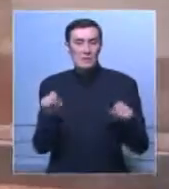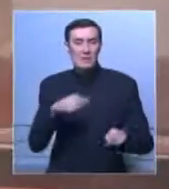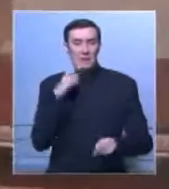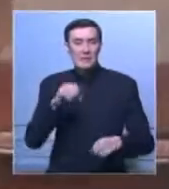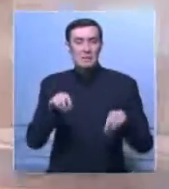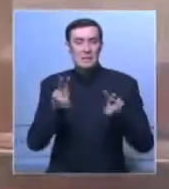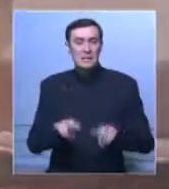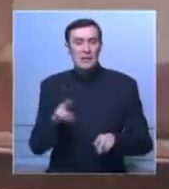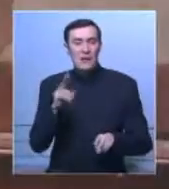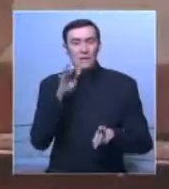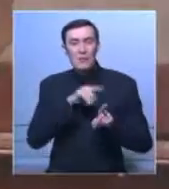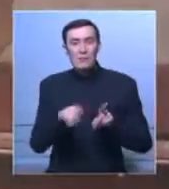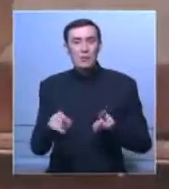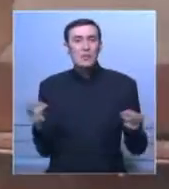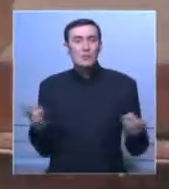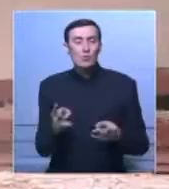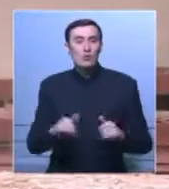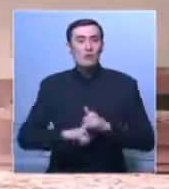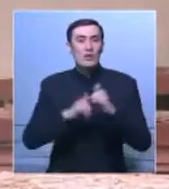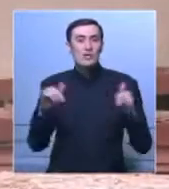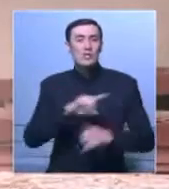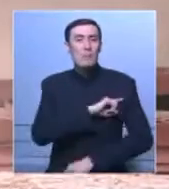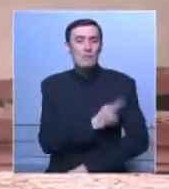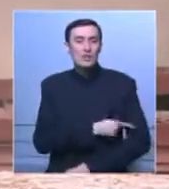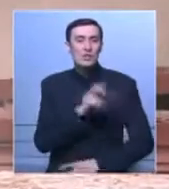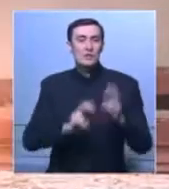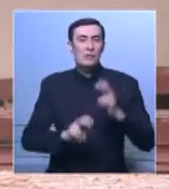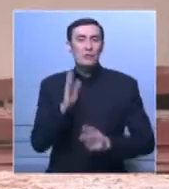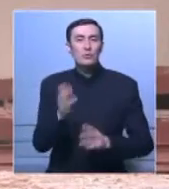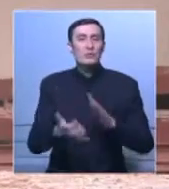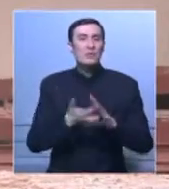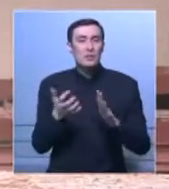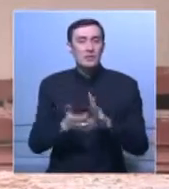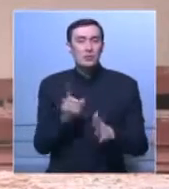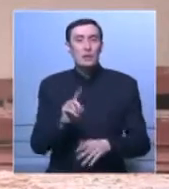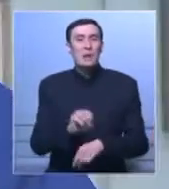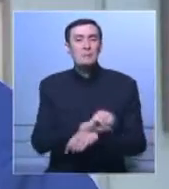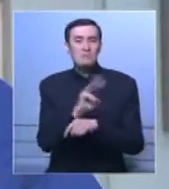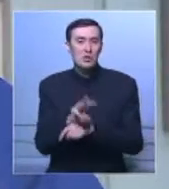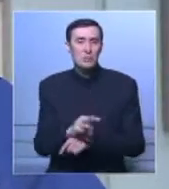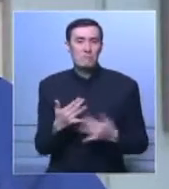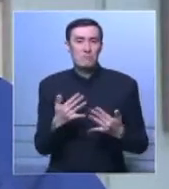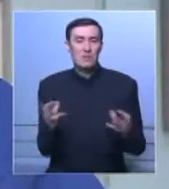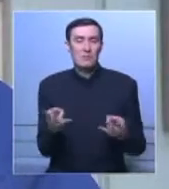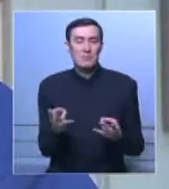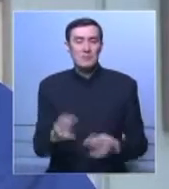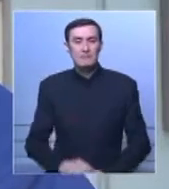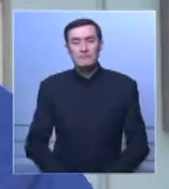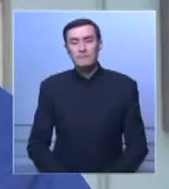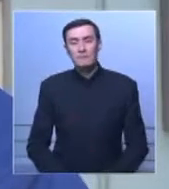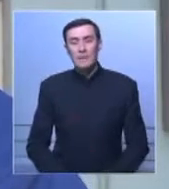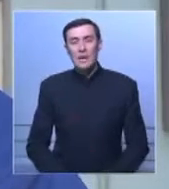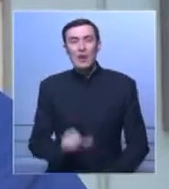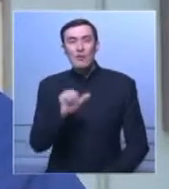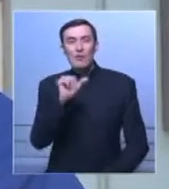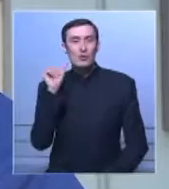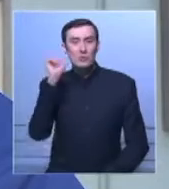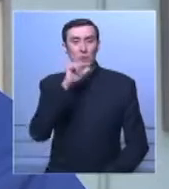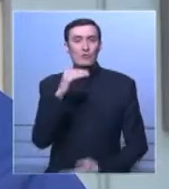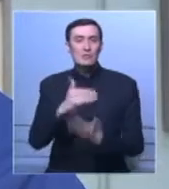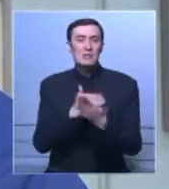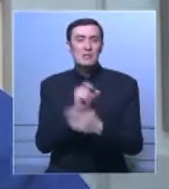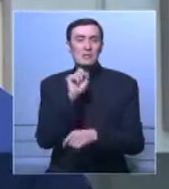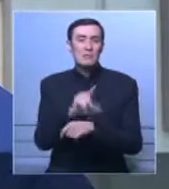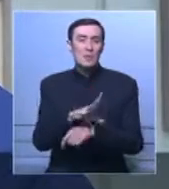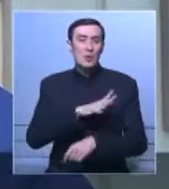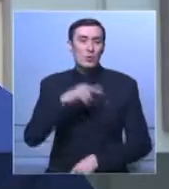специалисты. В разгар сезона даже увеличенной мощности завода не хватит, чтобы обеспечить спрос. В прошлом году в списке